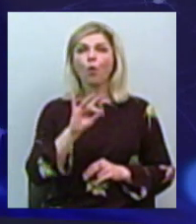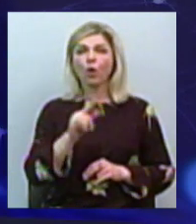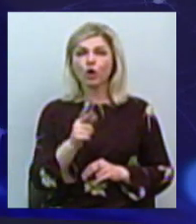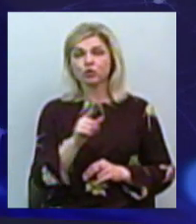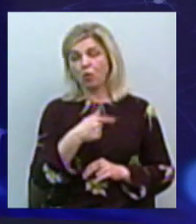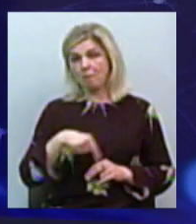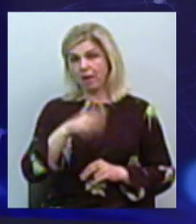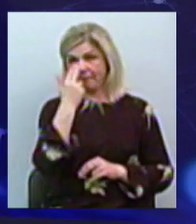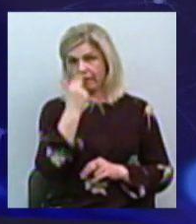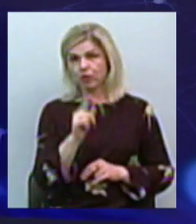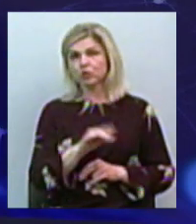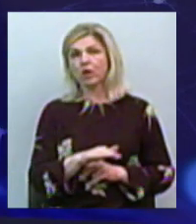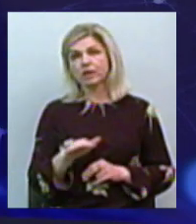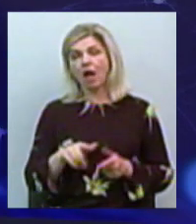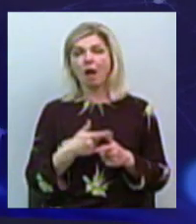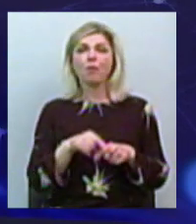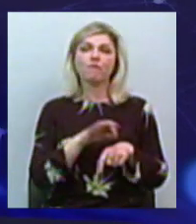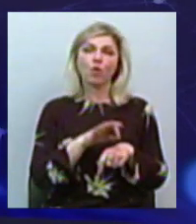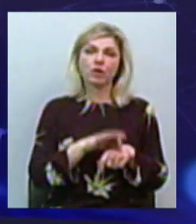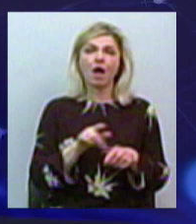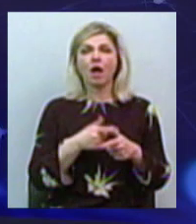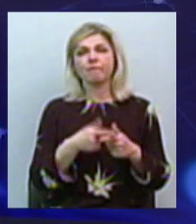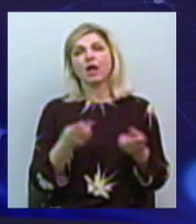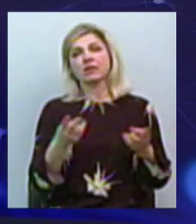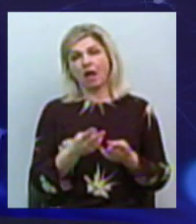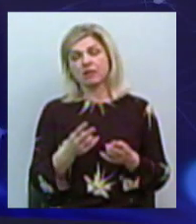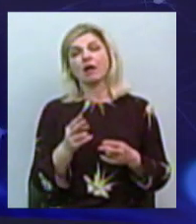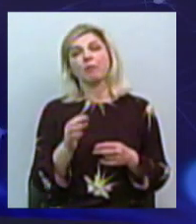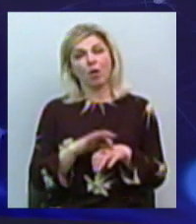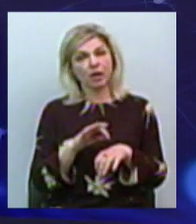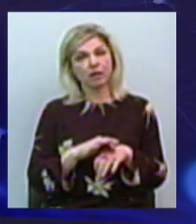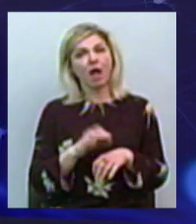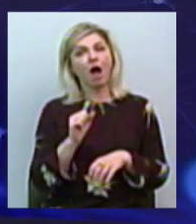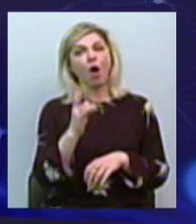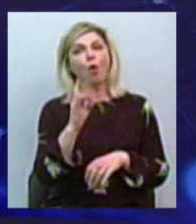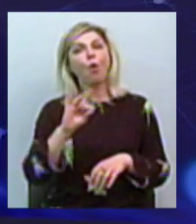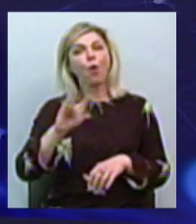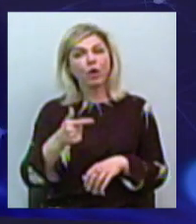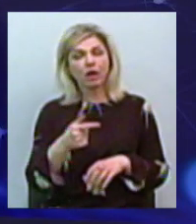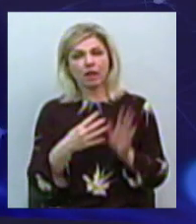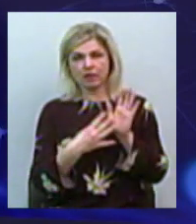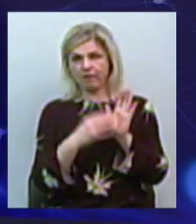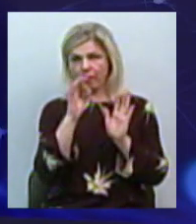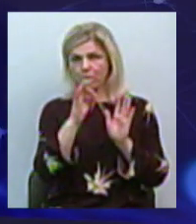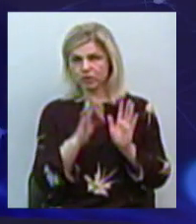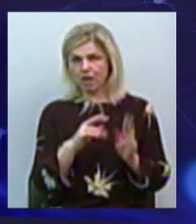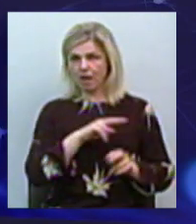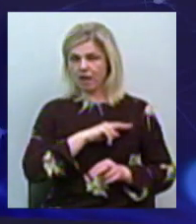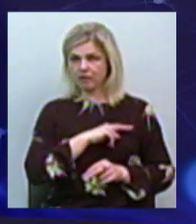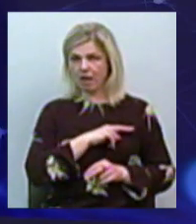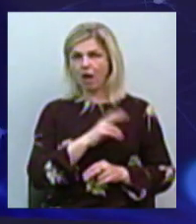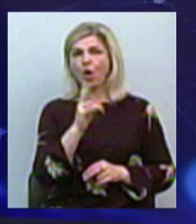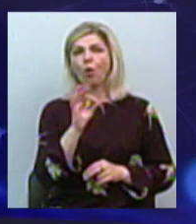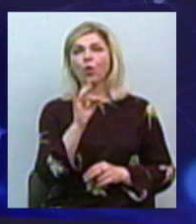звикли, що діти або перехворювають, або треба щепитися. Так от, у кору 9% летальності. У вірусу